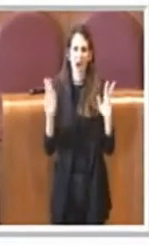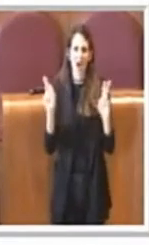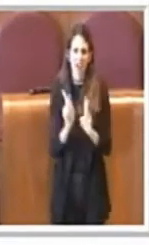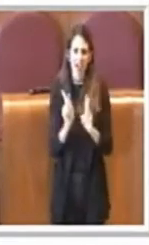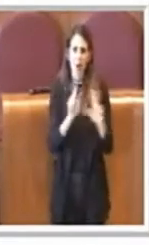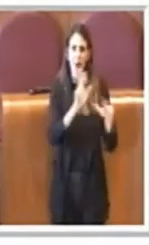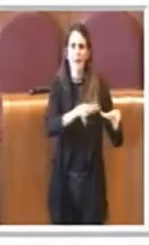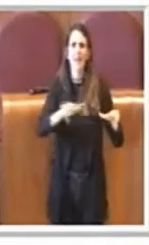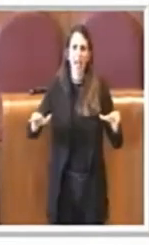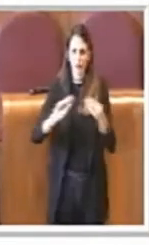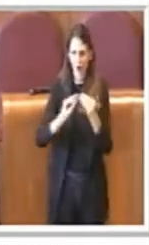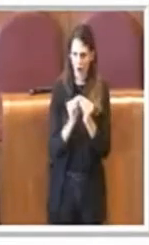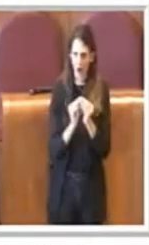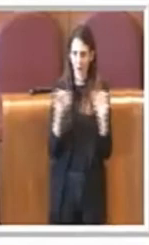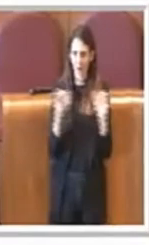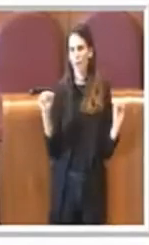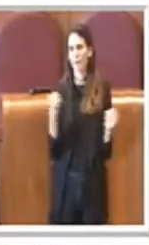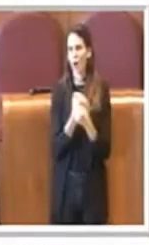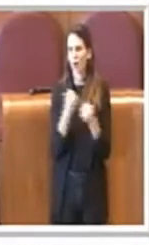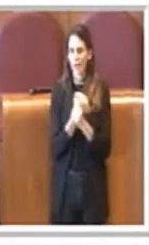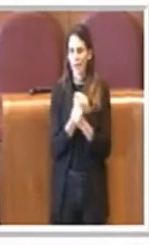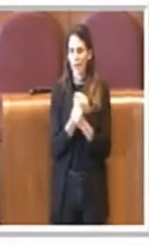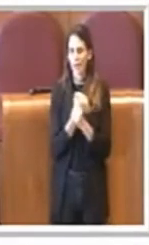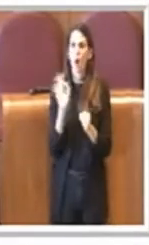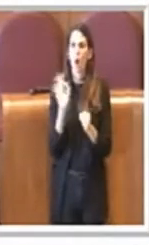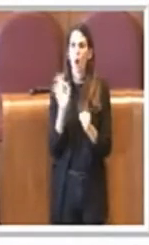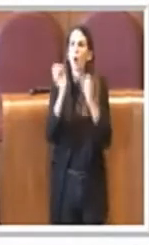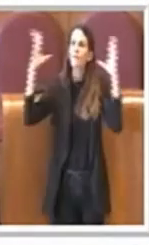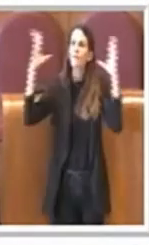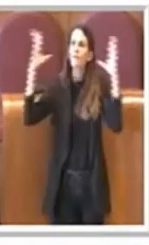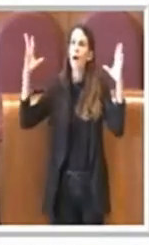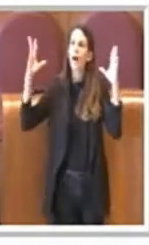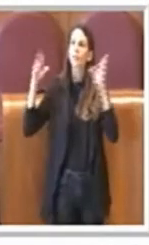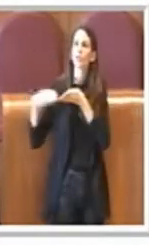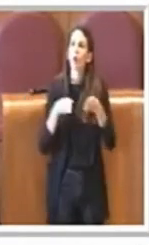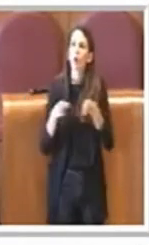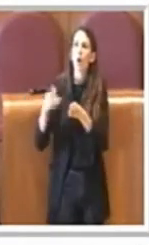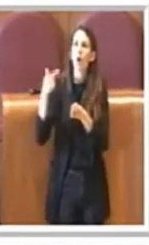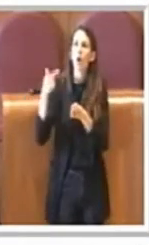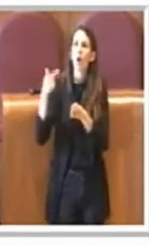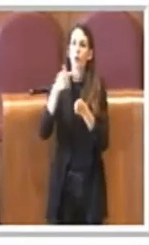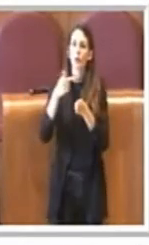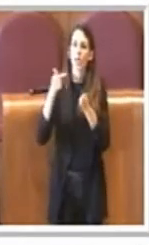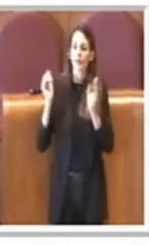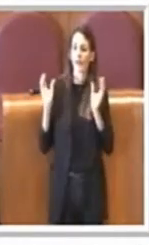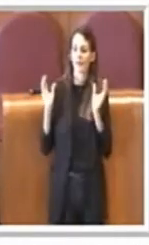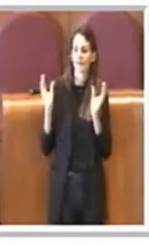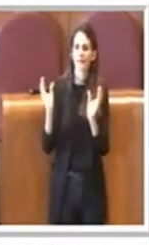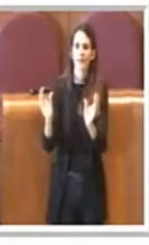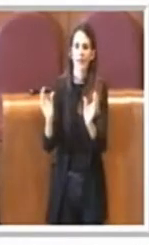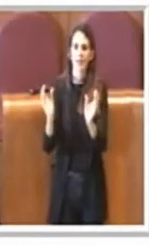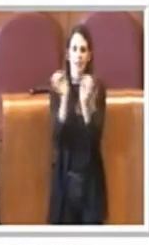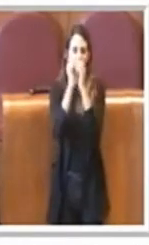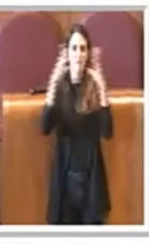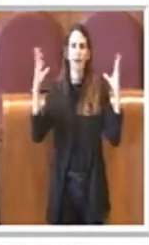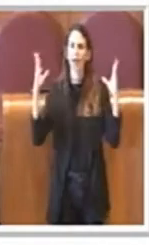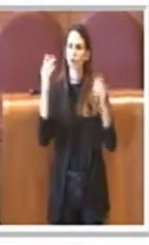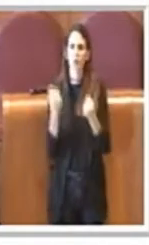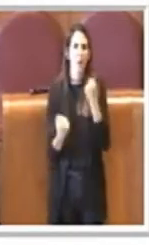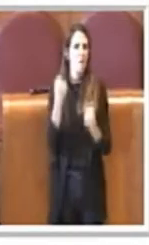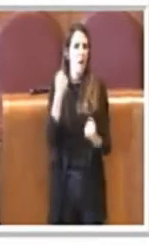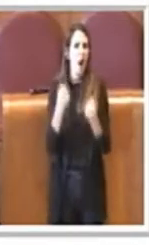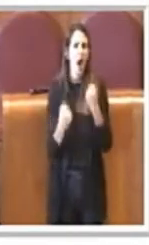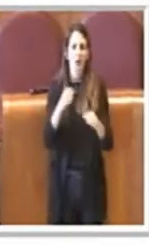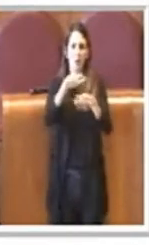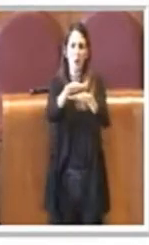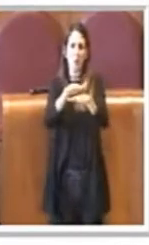ma anche nelle immediate vicinanze, penso al Lungotevere, e mi ritroverò centinaia, se non migliaia di automobili che girano il Lungotevere piuttosto che le